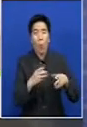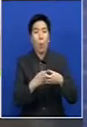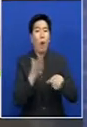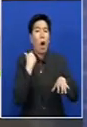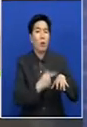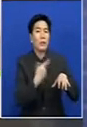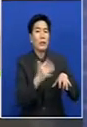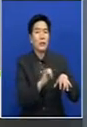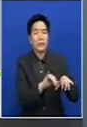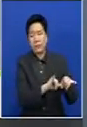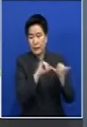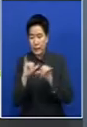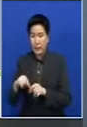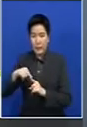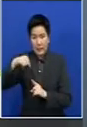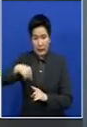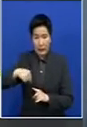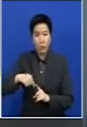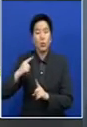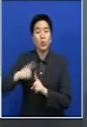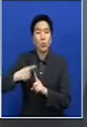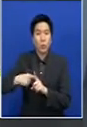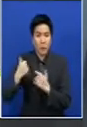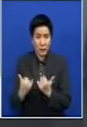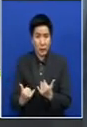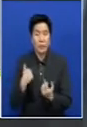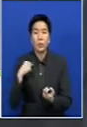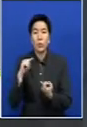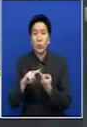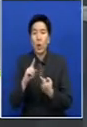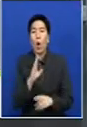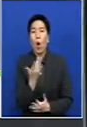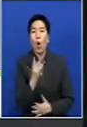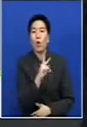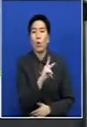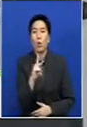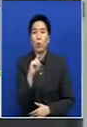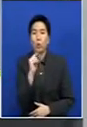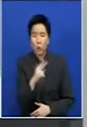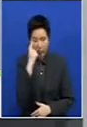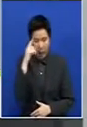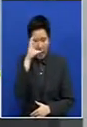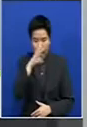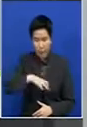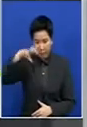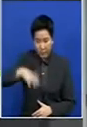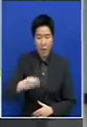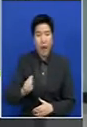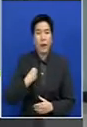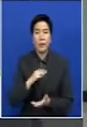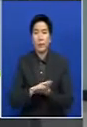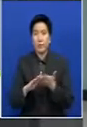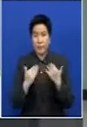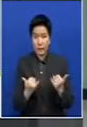บริหารชุดก่อนนะครับมาเป็นที่แห่งนี้เป็นการชั่วคราวนะครับเพื่อรอทางกกท.หาที่ทำการให้สมาคมเสร็จสิ้น